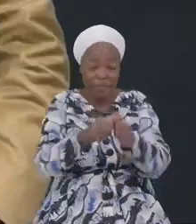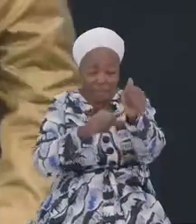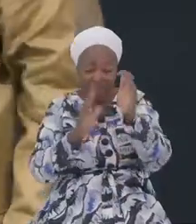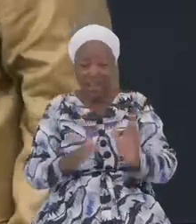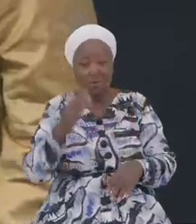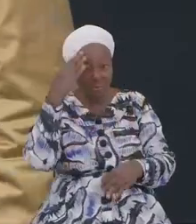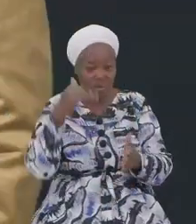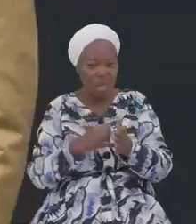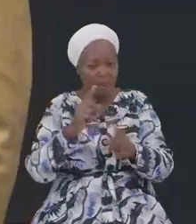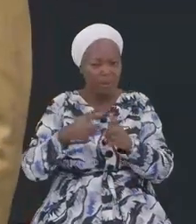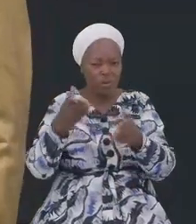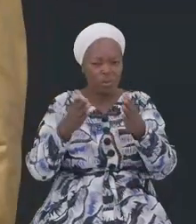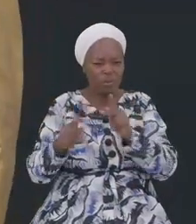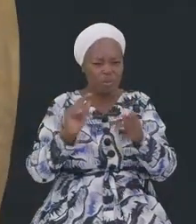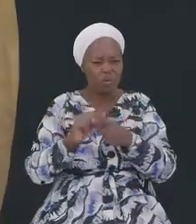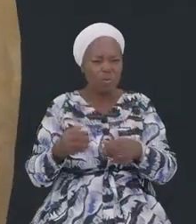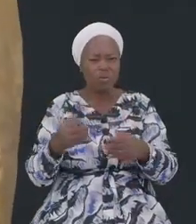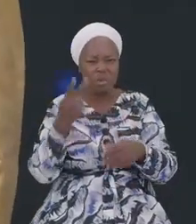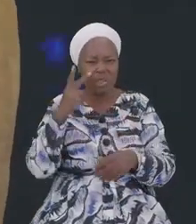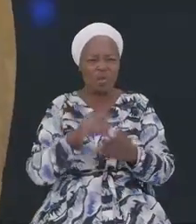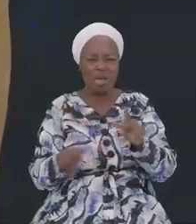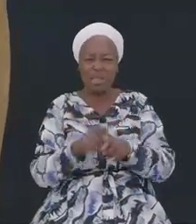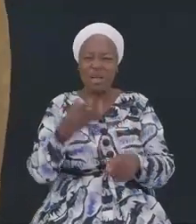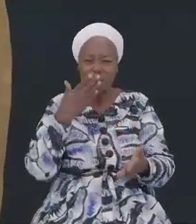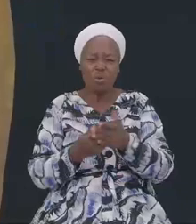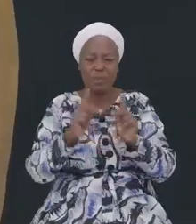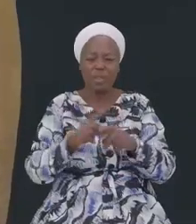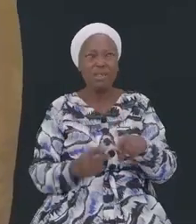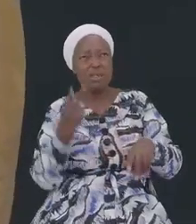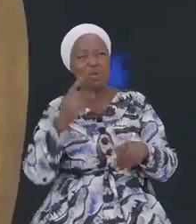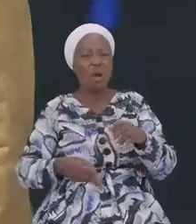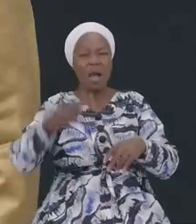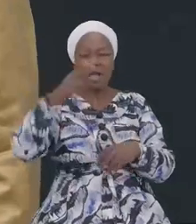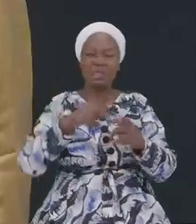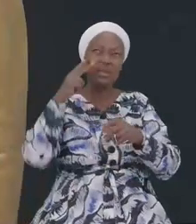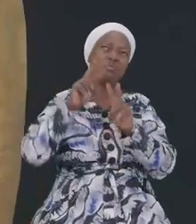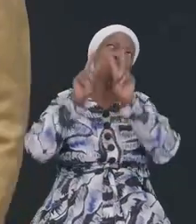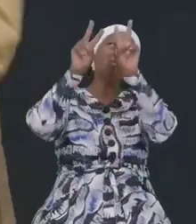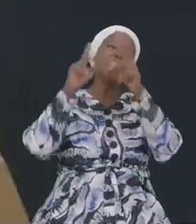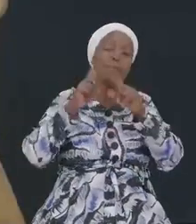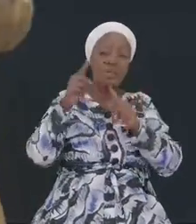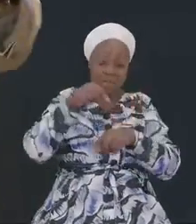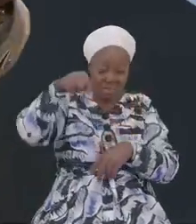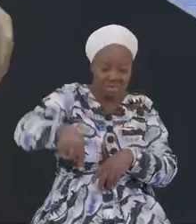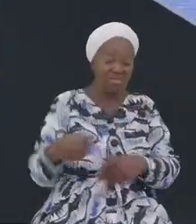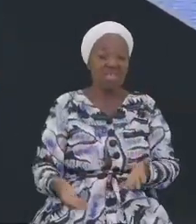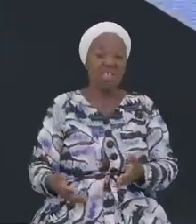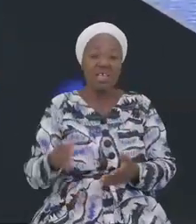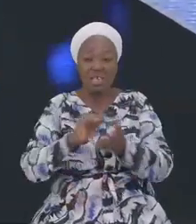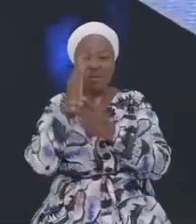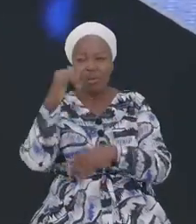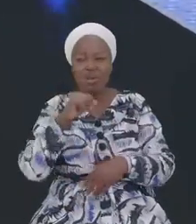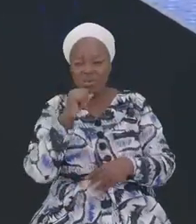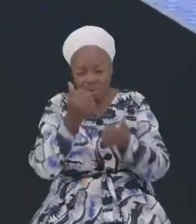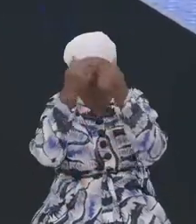vous voulez que les gens vous gardent à un rang plus élevé, qui vous regarde depuis le perchoir là-bas. C'est pourquoi vous n'obéissez pas au